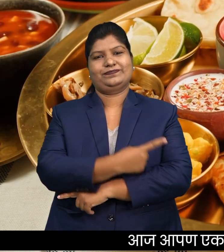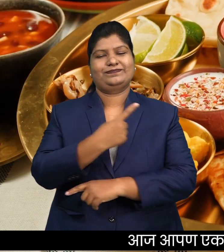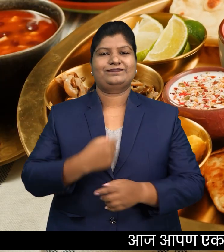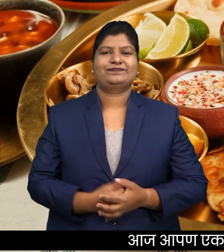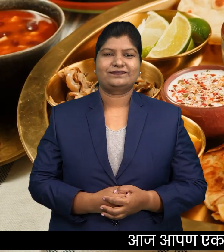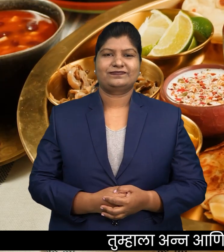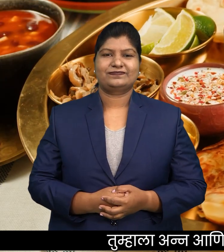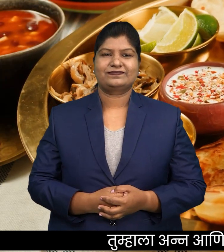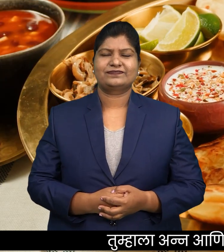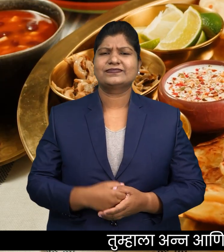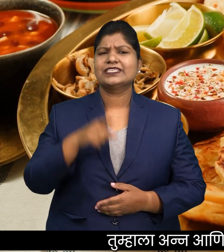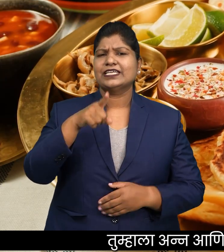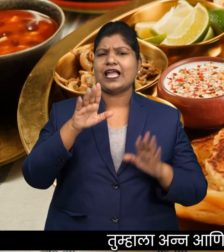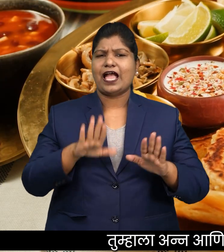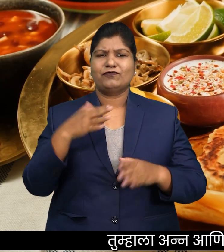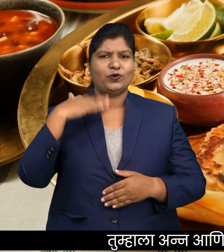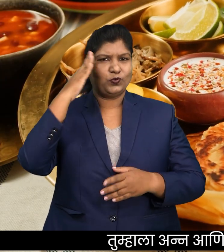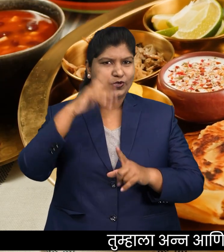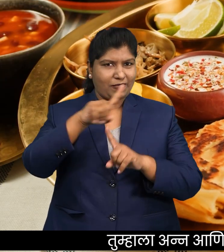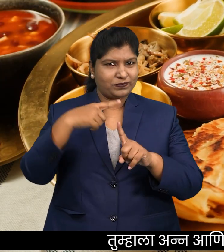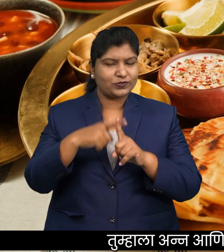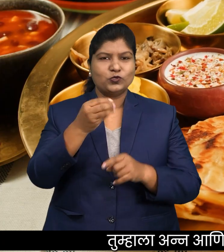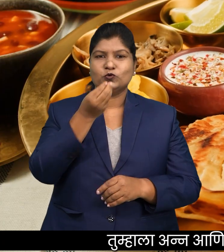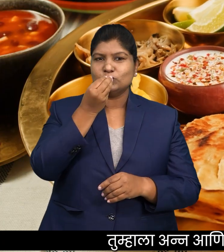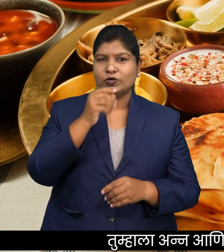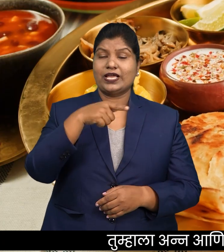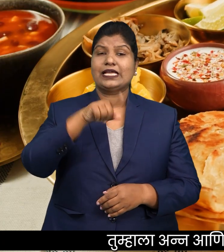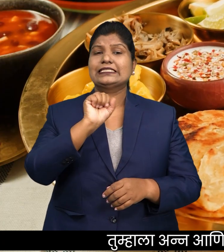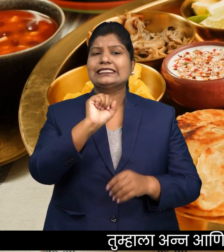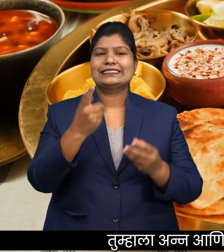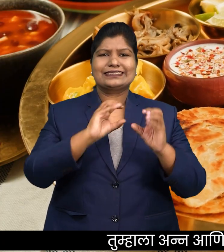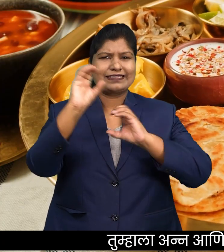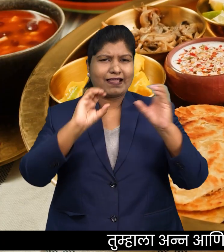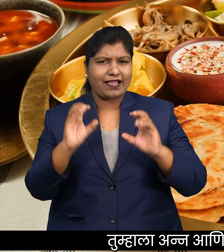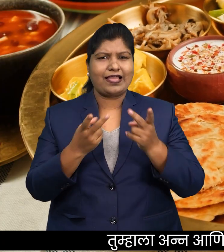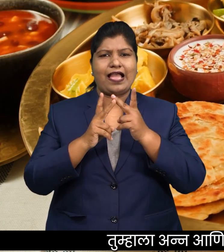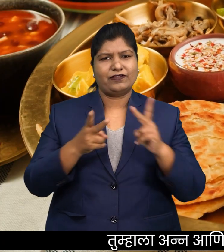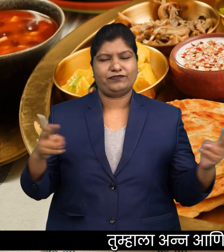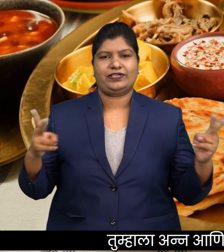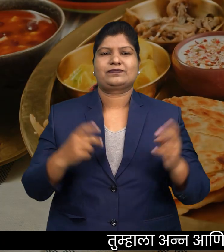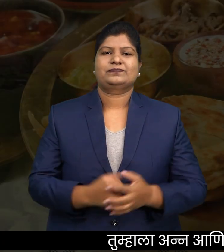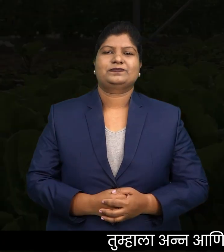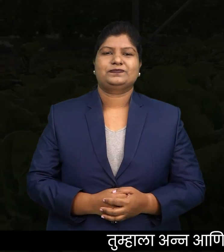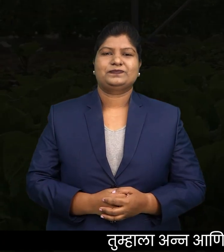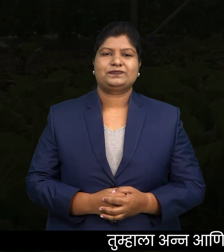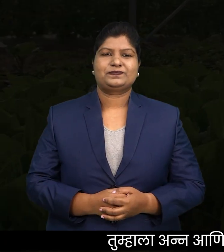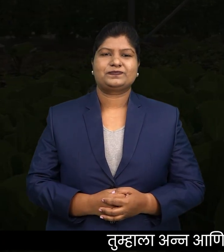करूया. तुम्हाला अन्न आणि त्याच्या स्रोतांबद्दल आधीच माहिती असेल.